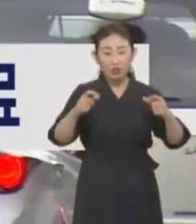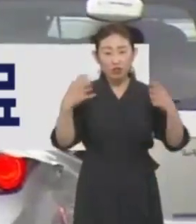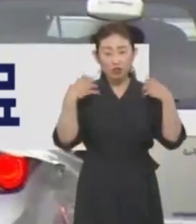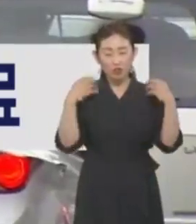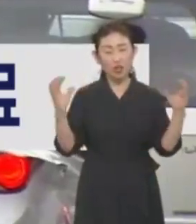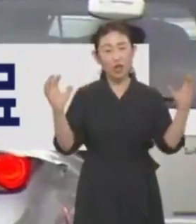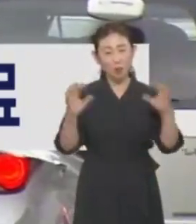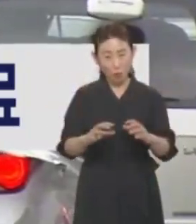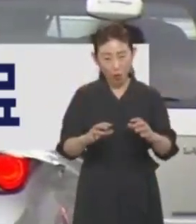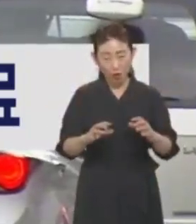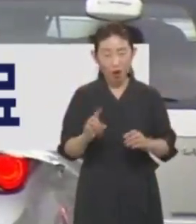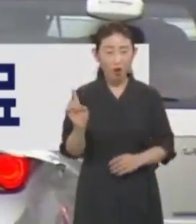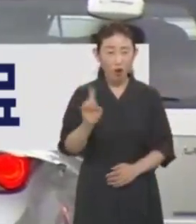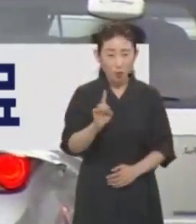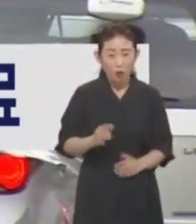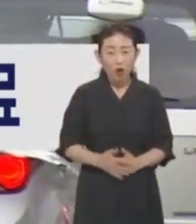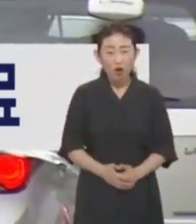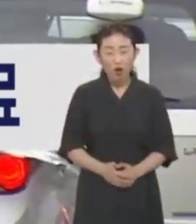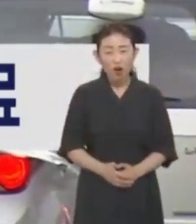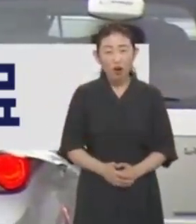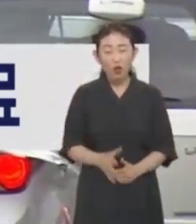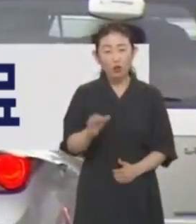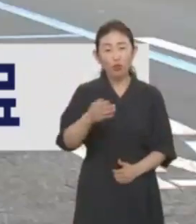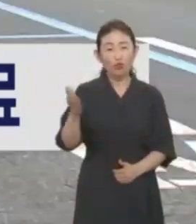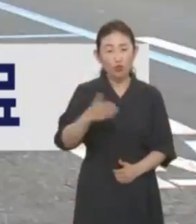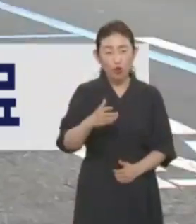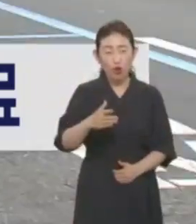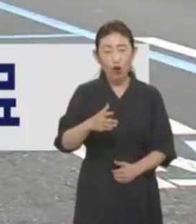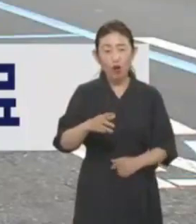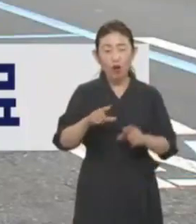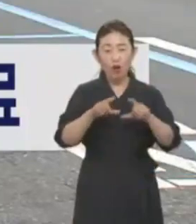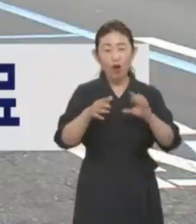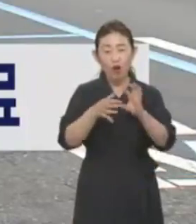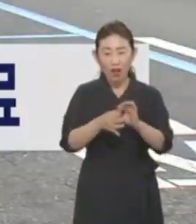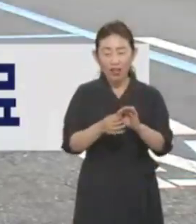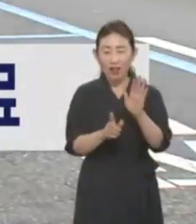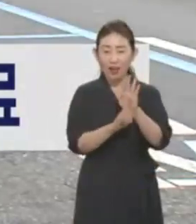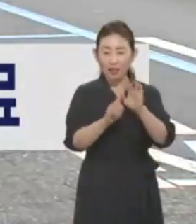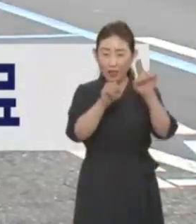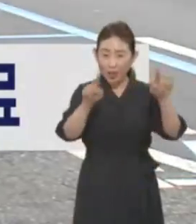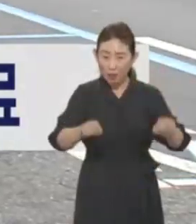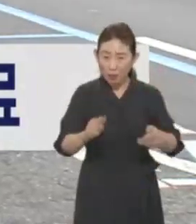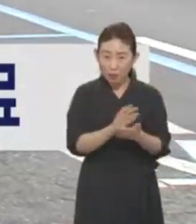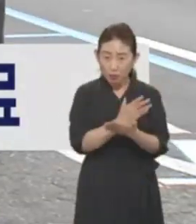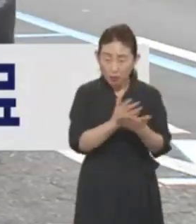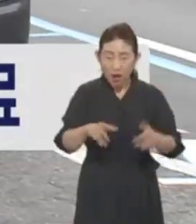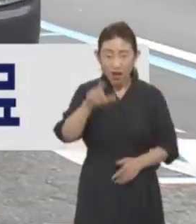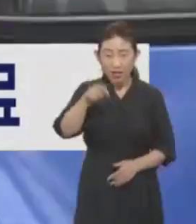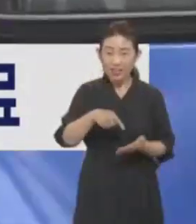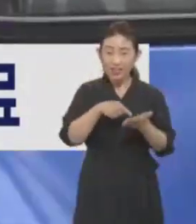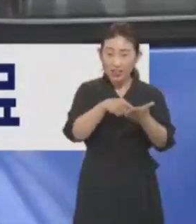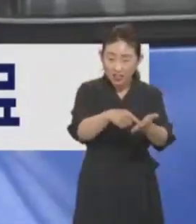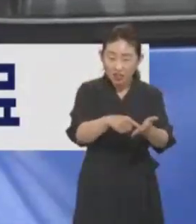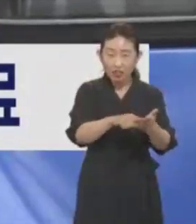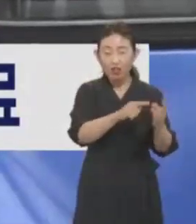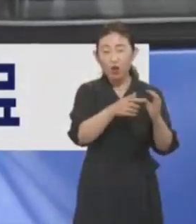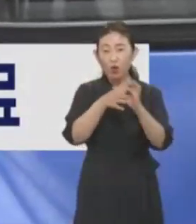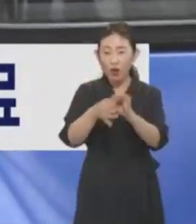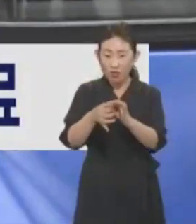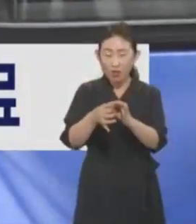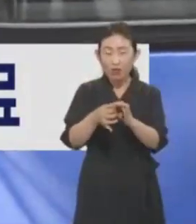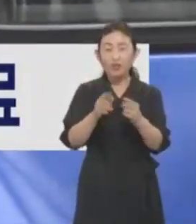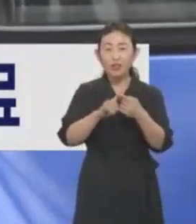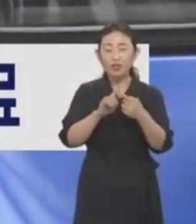대덕구청에서 열린 시구협력회의에서 무임교통카드 발급을 위한 안내문 배포와 카드 신청서 접수 장소 선정